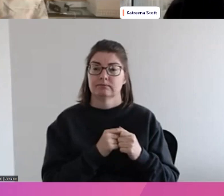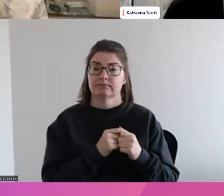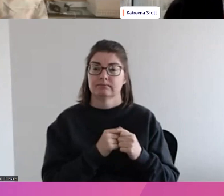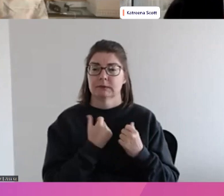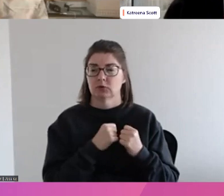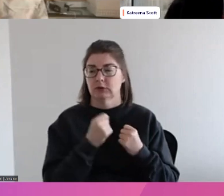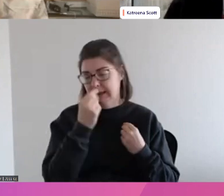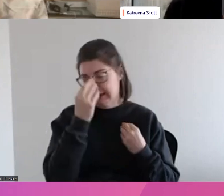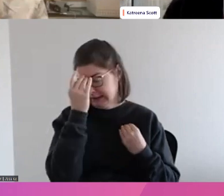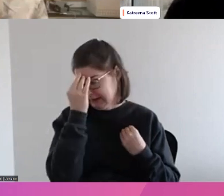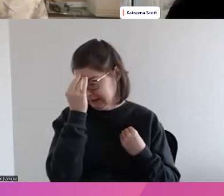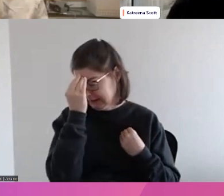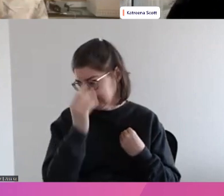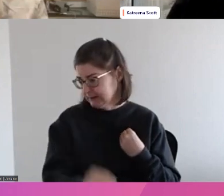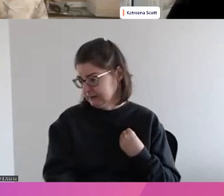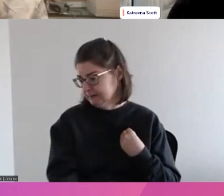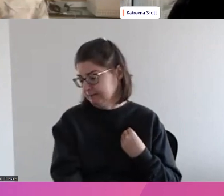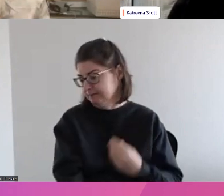J'essaie de réfléchir.